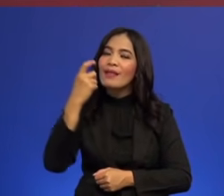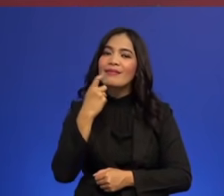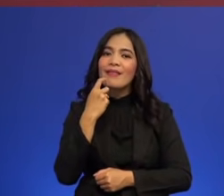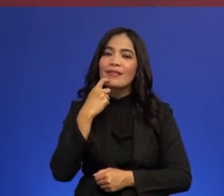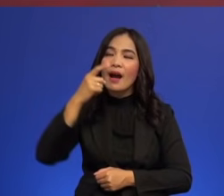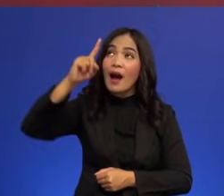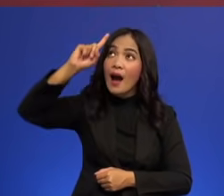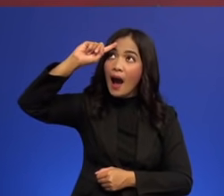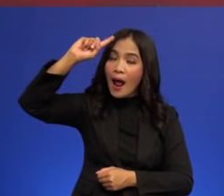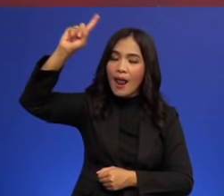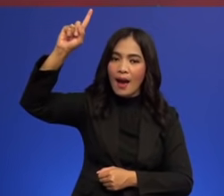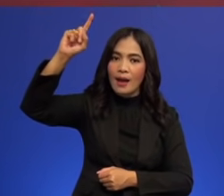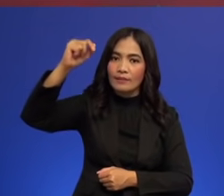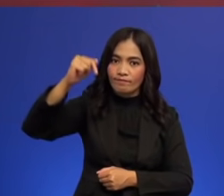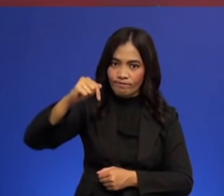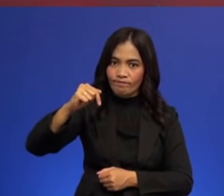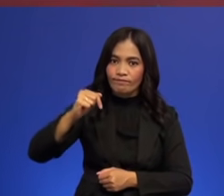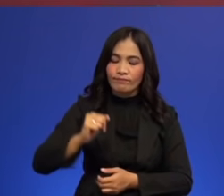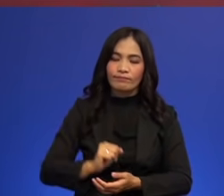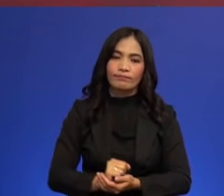keberadaan Allah ini.